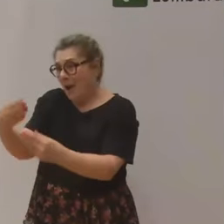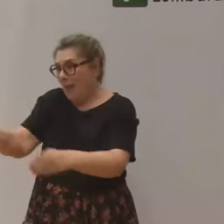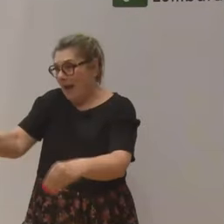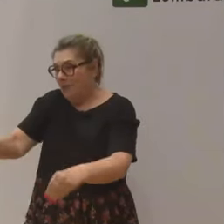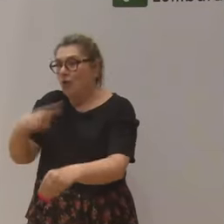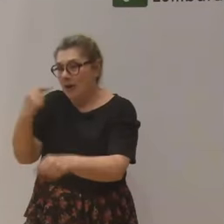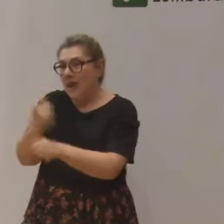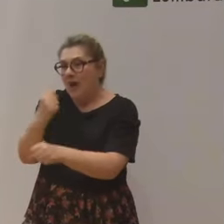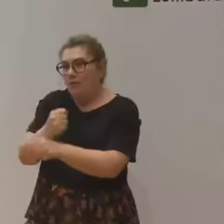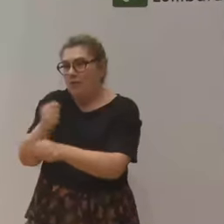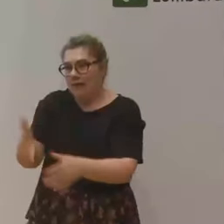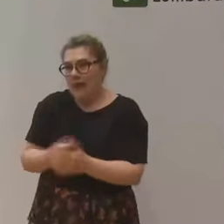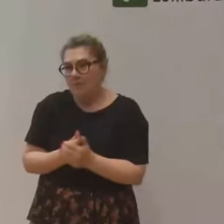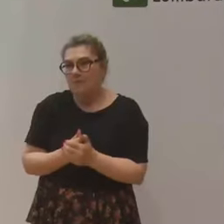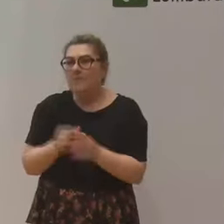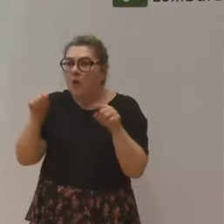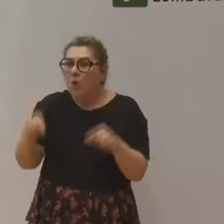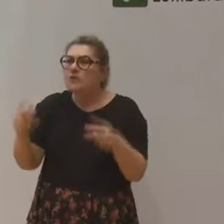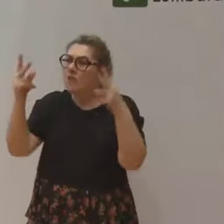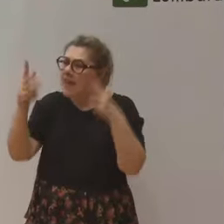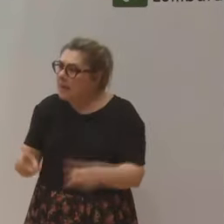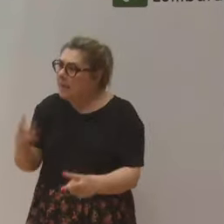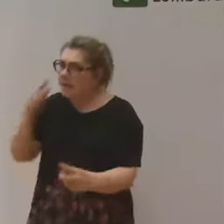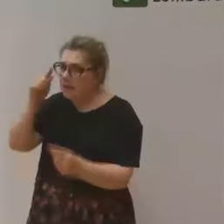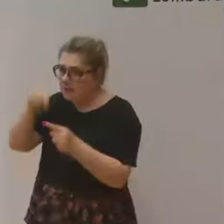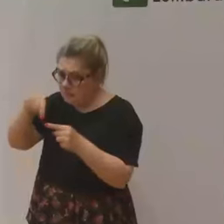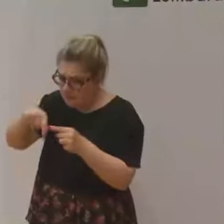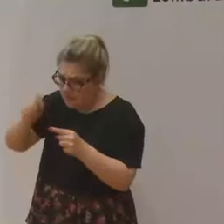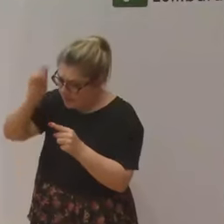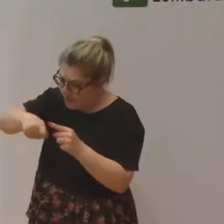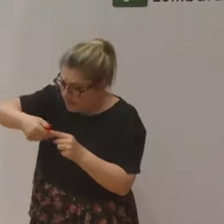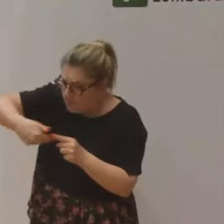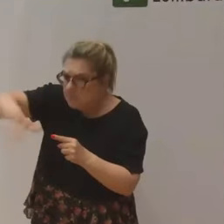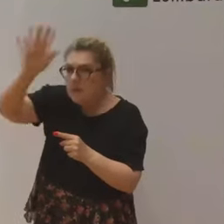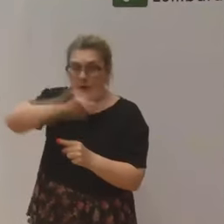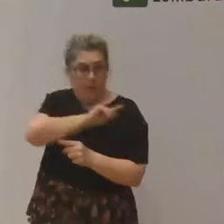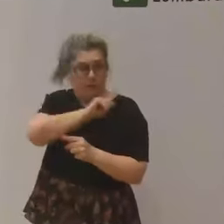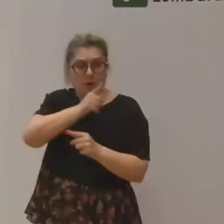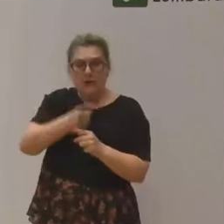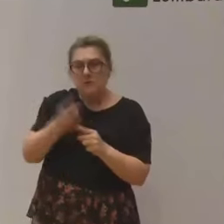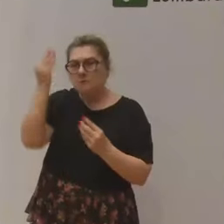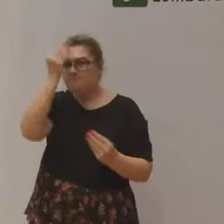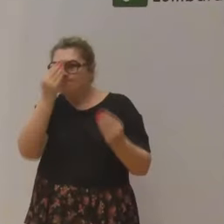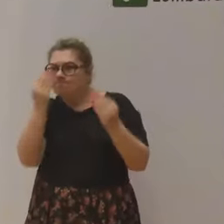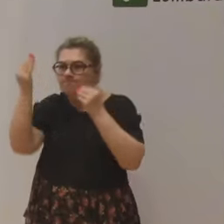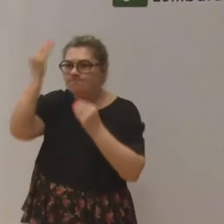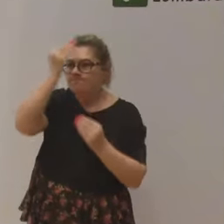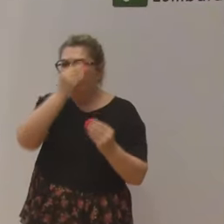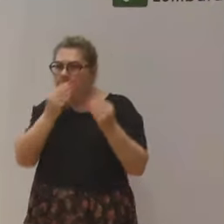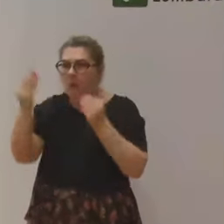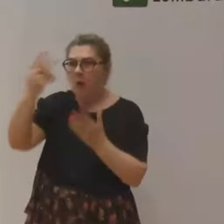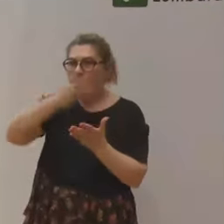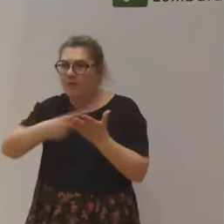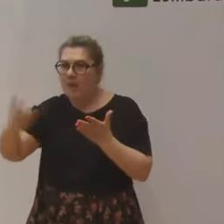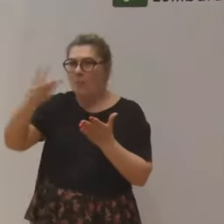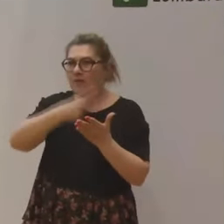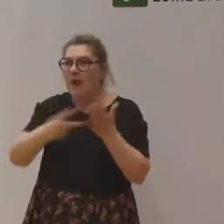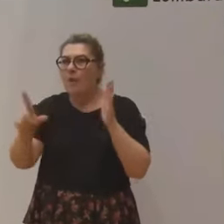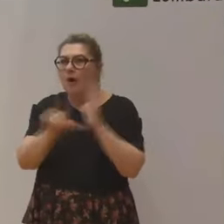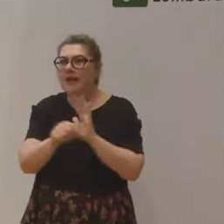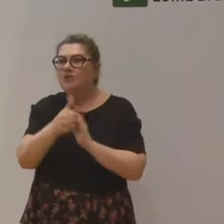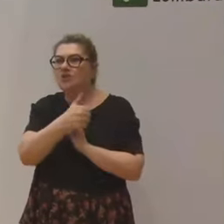stiamo lavorando. Cioè, questo è davvero un punto di partenza. Diciamo, fino adesso abbiamo riflettuto e provato a applicare la 112